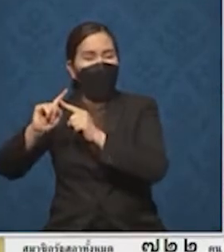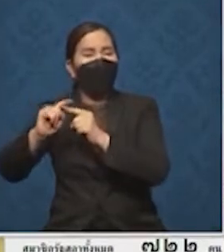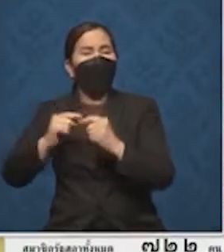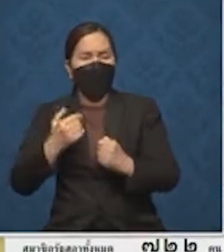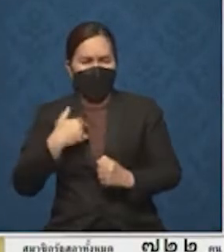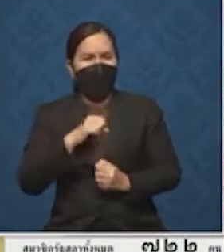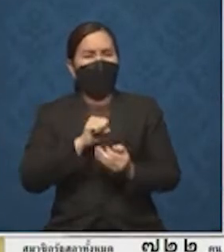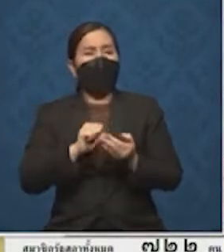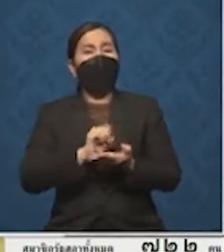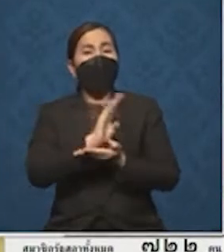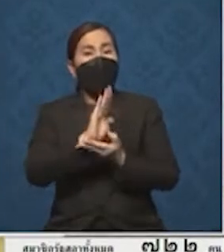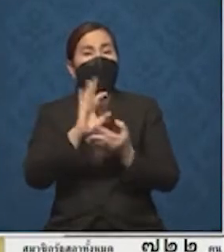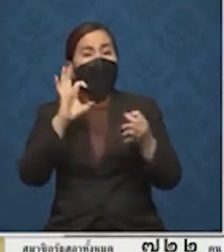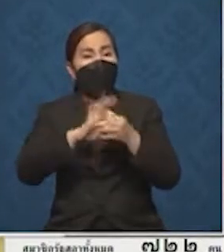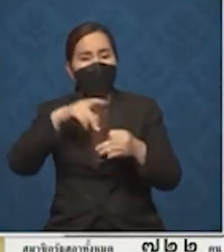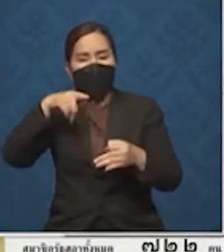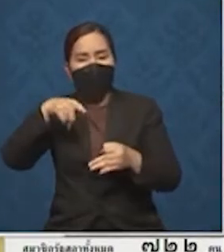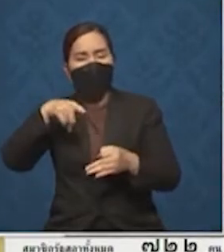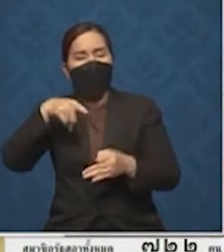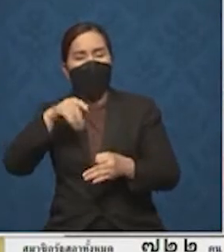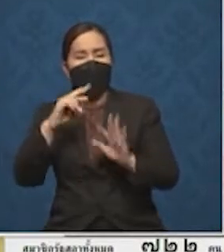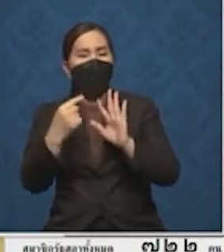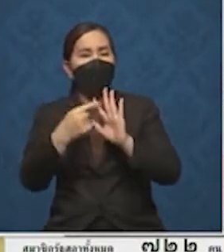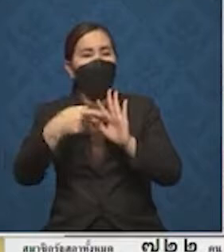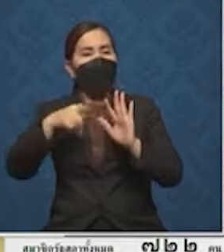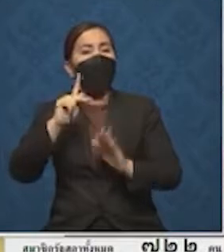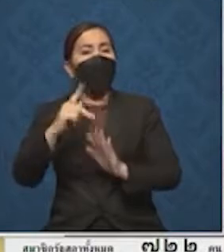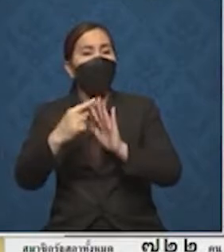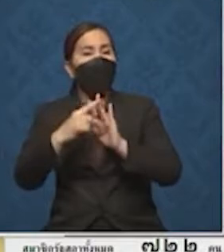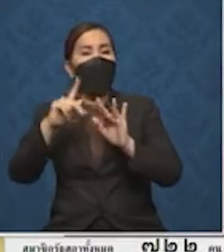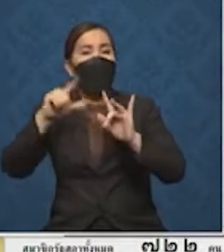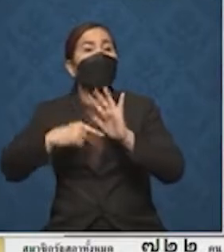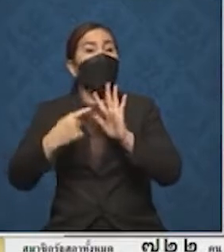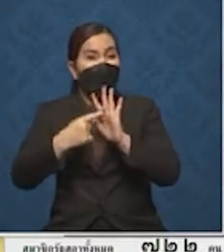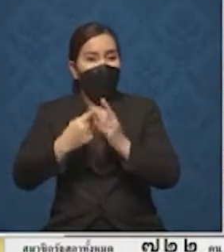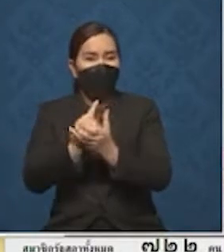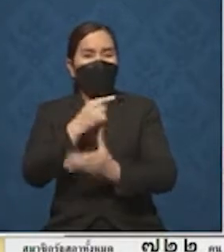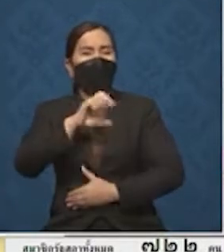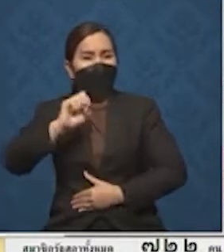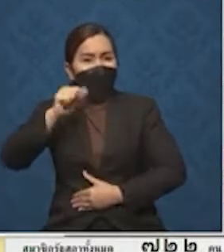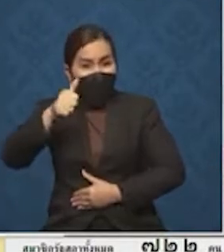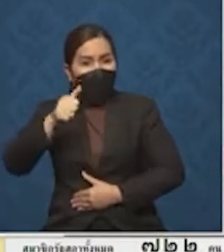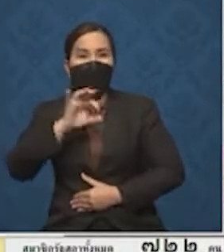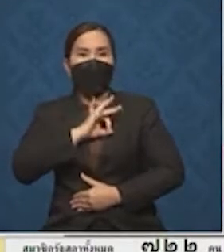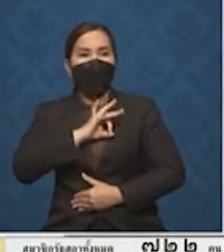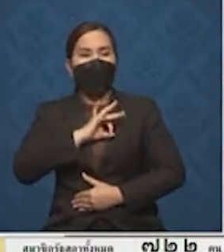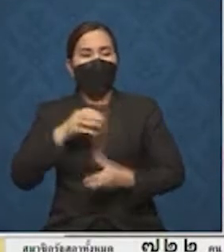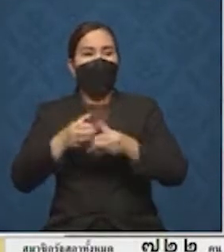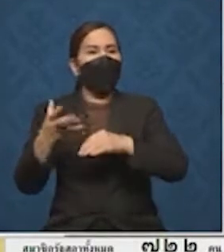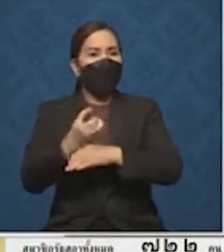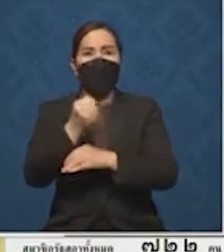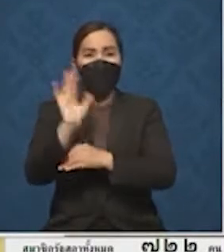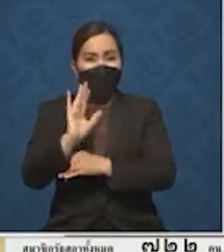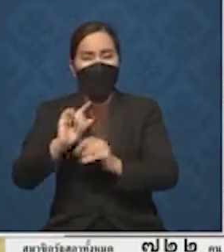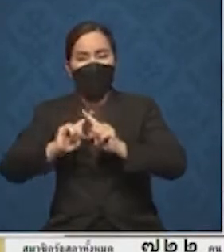กได้รวบรวมไ้เขาไม่ตองเป็สมาชิกพักันเมืองแต่ของเราต้องเป็นสมาชิกพักันเมือง